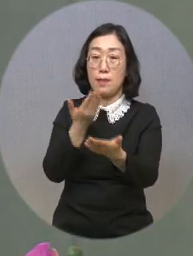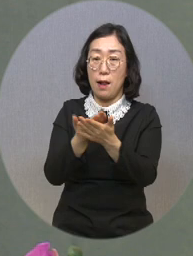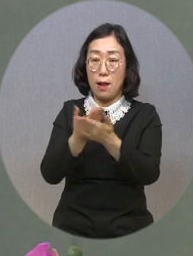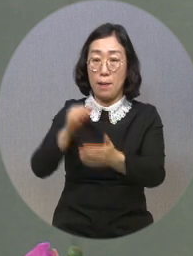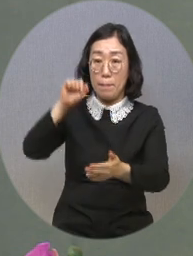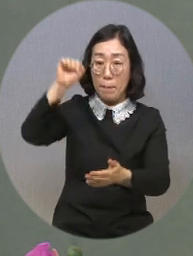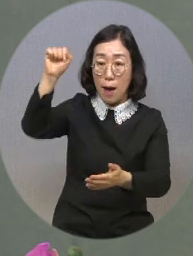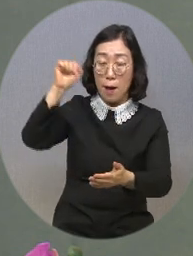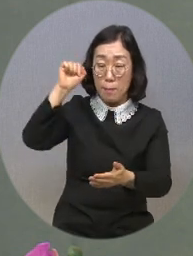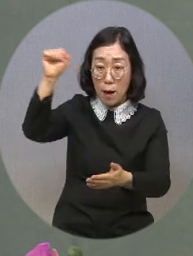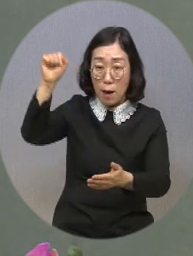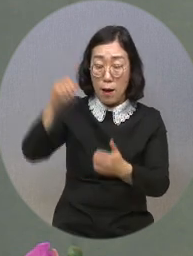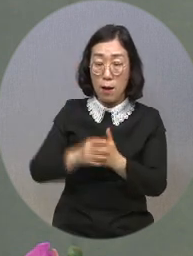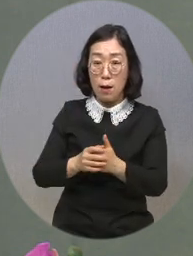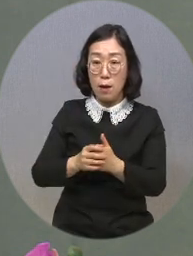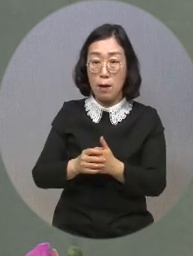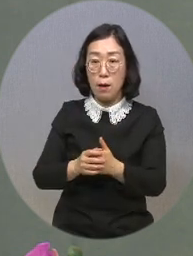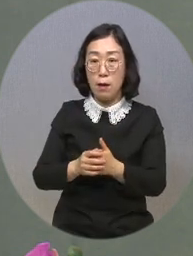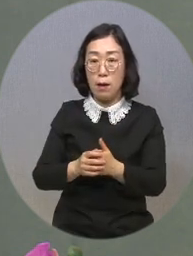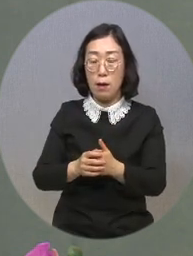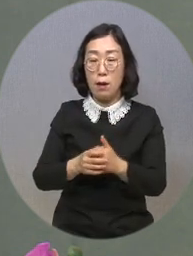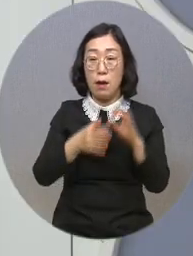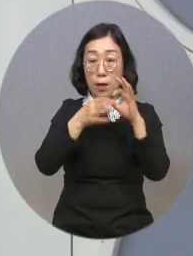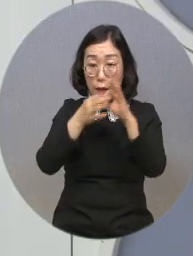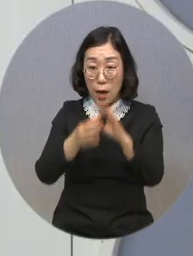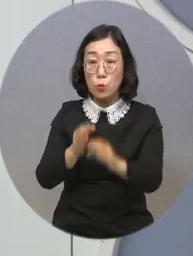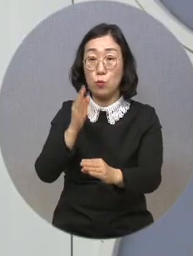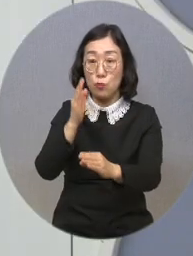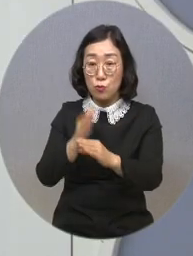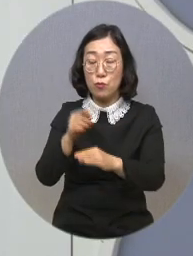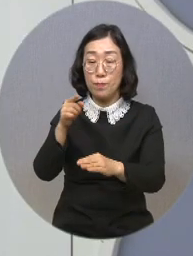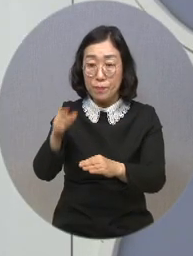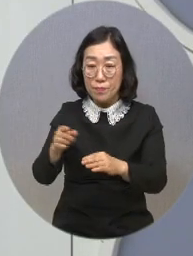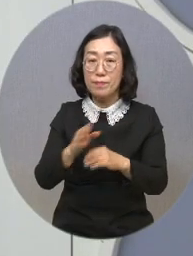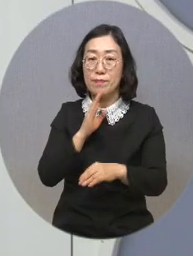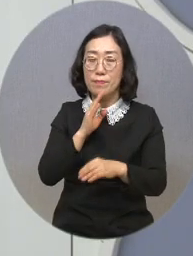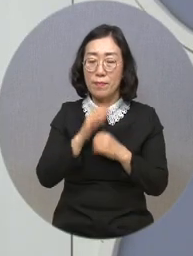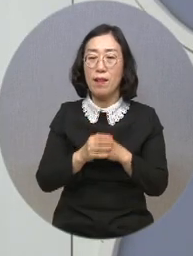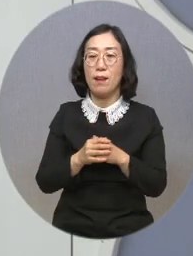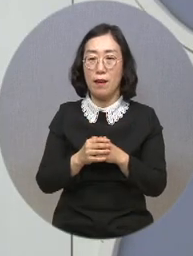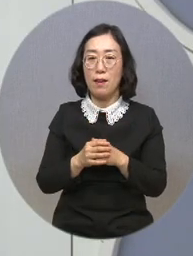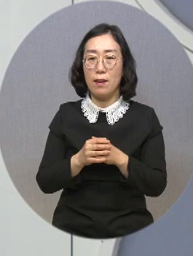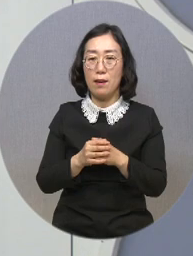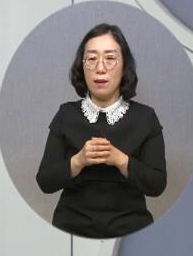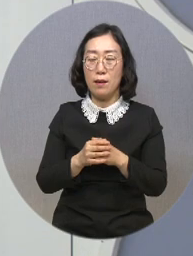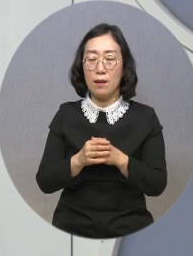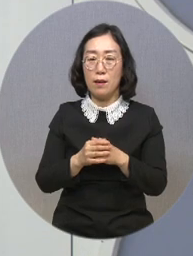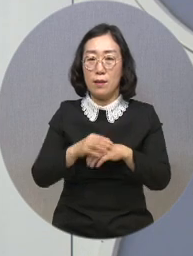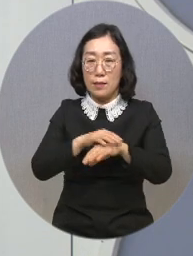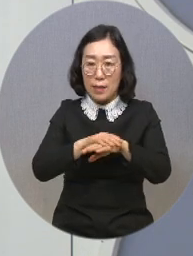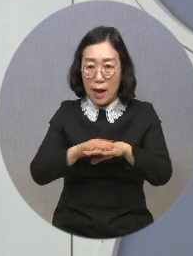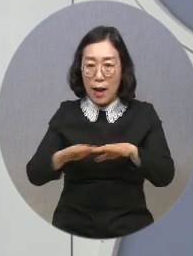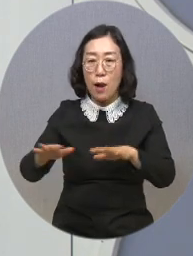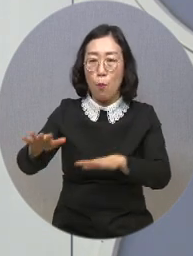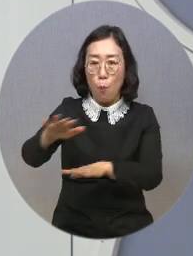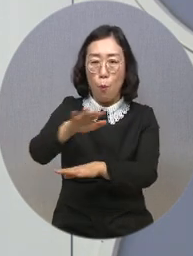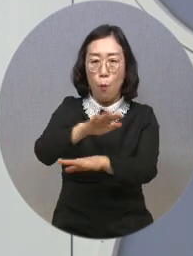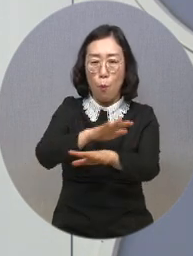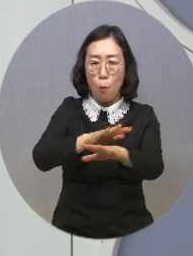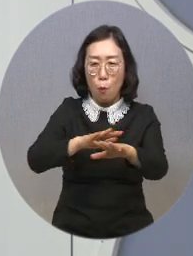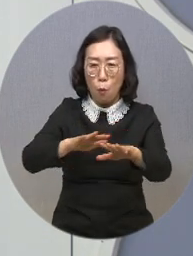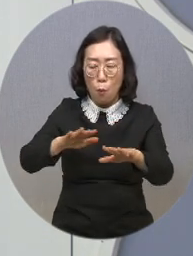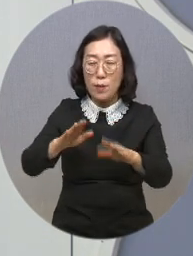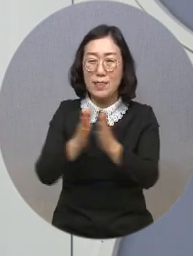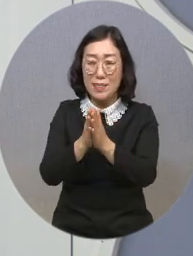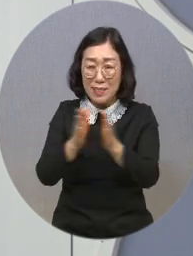이제 캠페인이 적극적으로 이제 전개가 되더라고요. 이제는 어느 정도 궤도에 올라가고 있는데 아직도